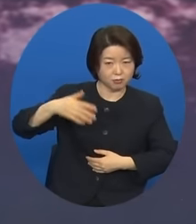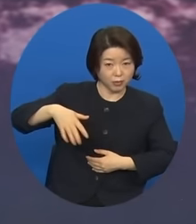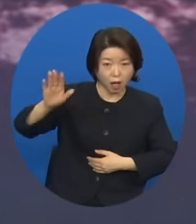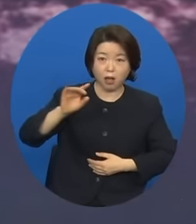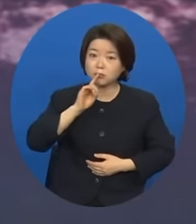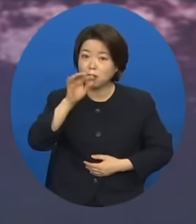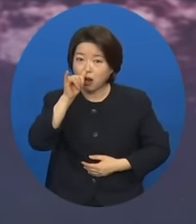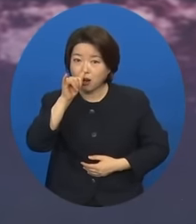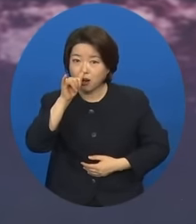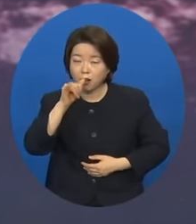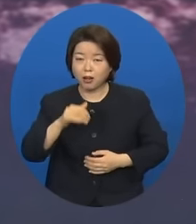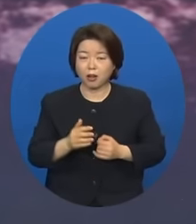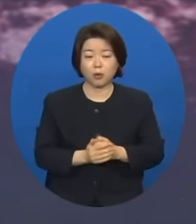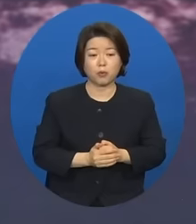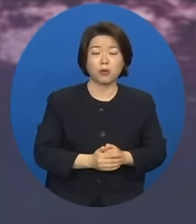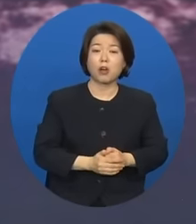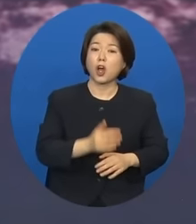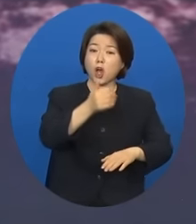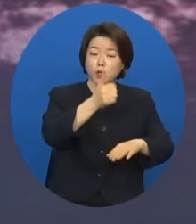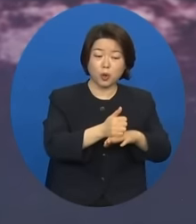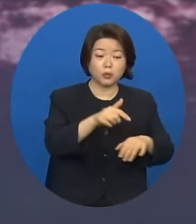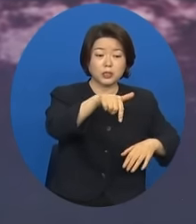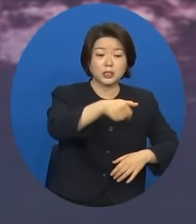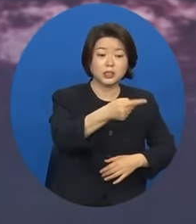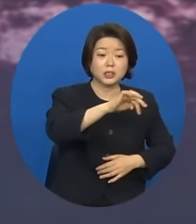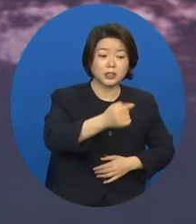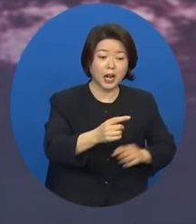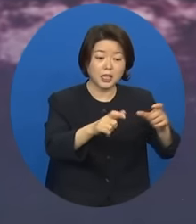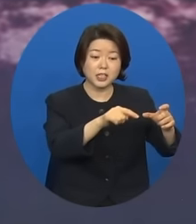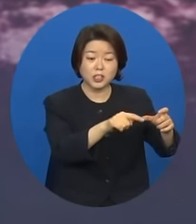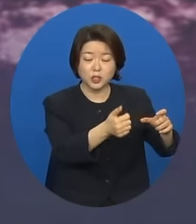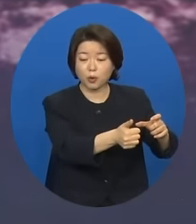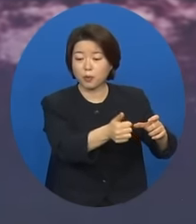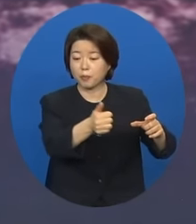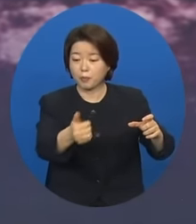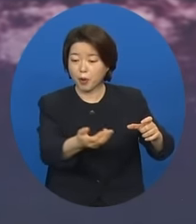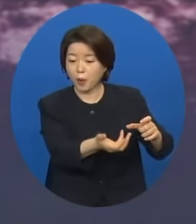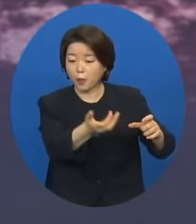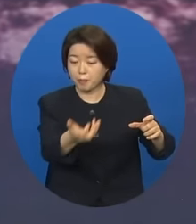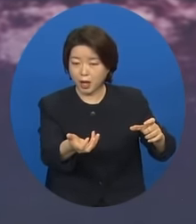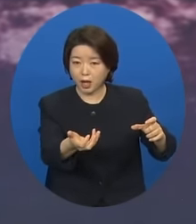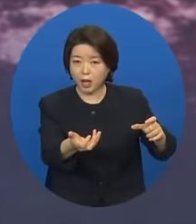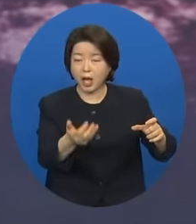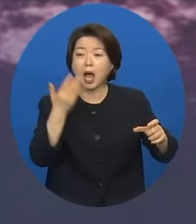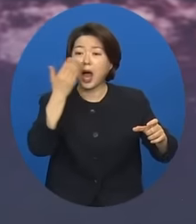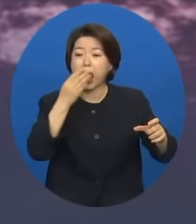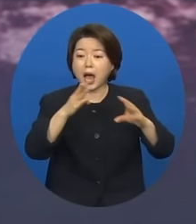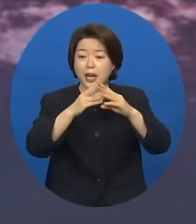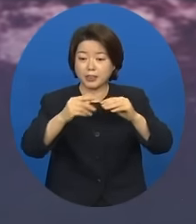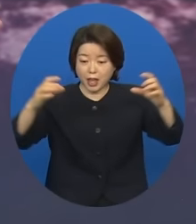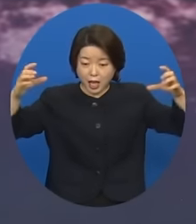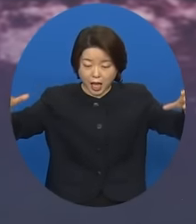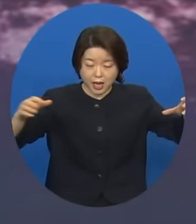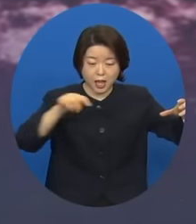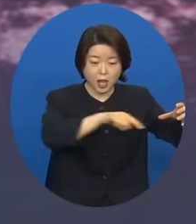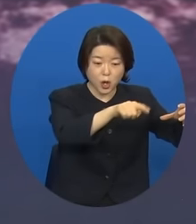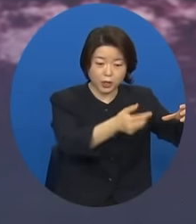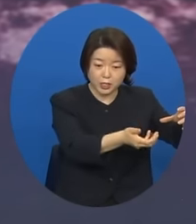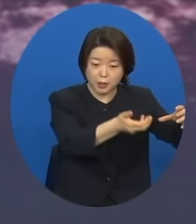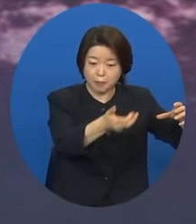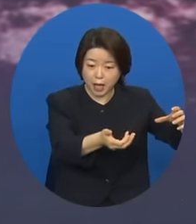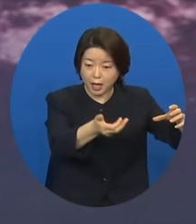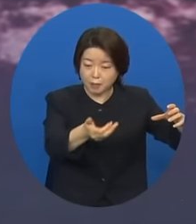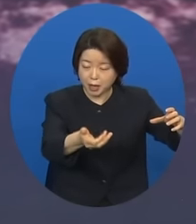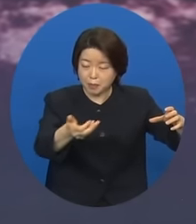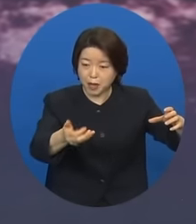결국에는 그 그랄 지역을 떠나게 돼요 그렇지만 가나안 땅을 떠나지 않습니다 조금씩 조금씩 이동을 하지만 가나안 땅을